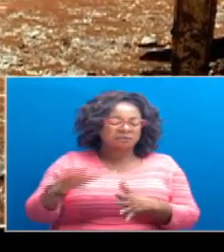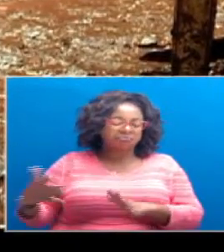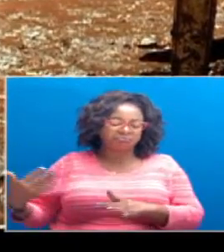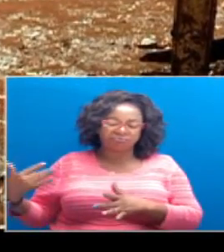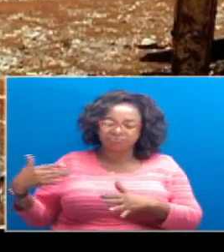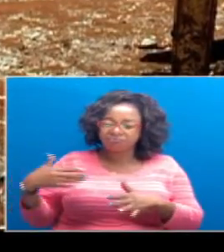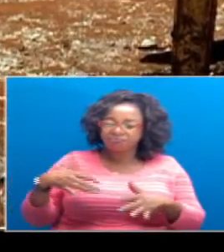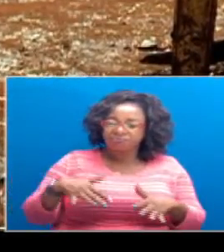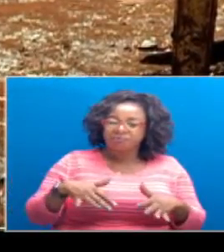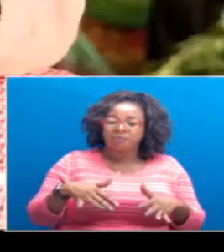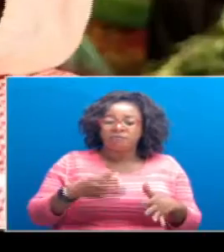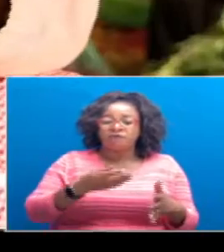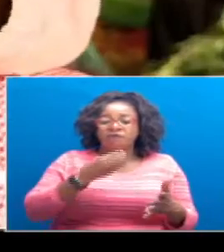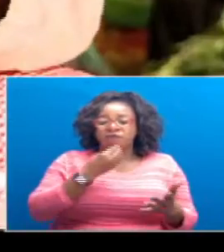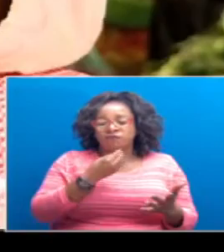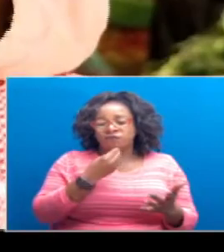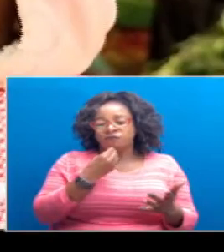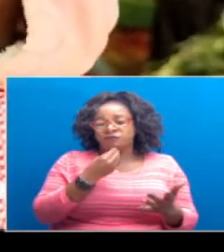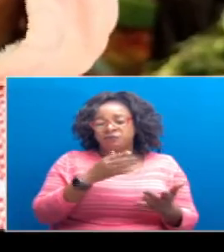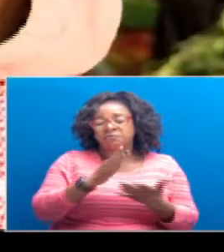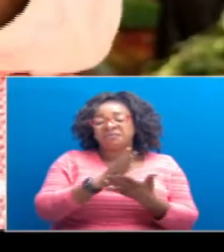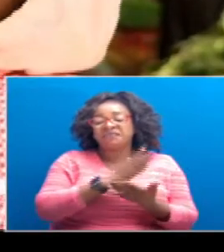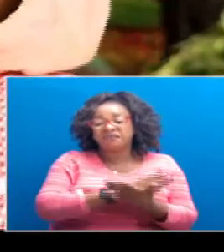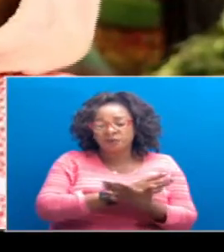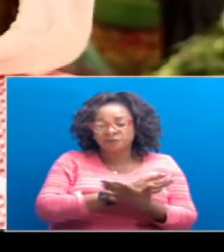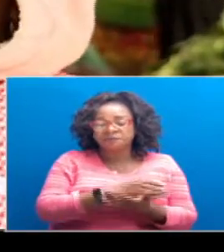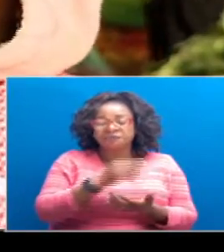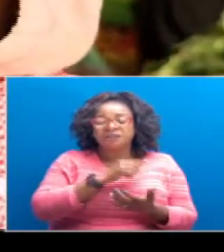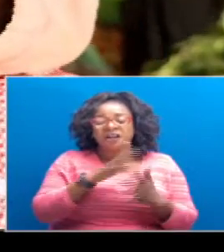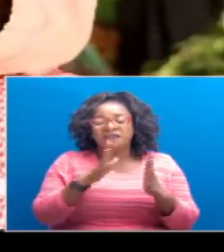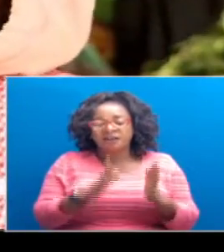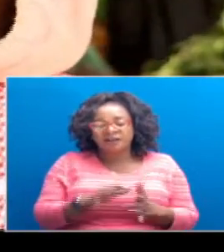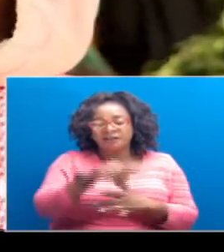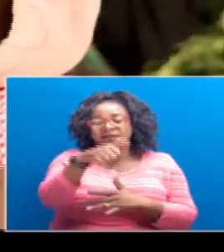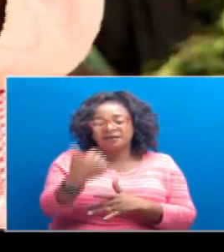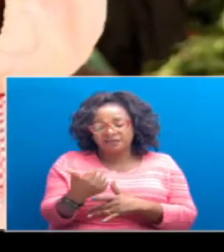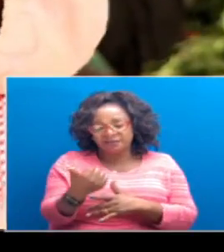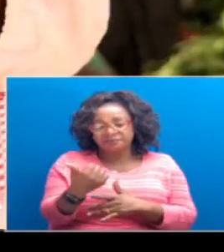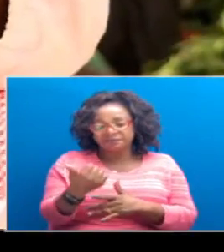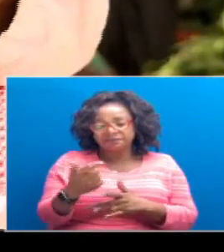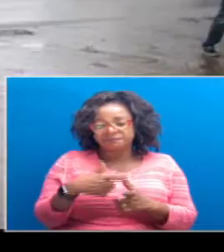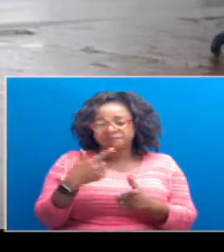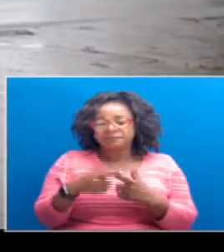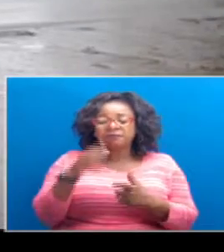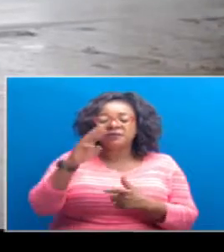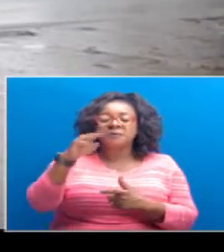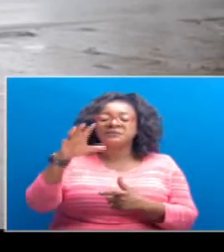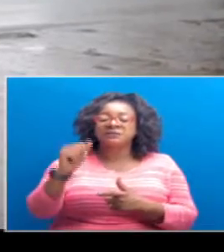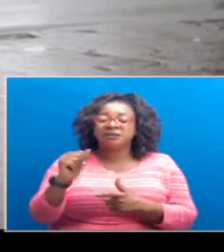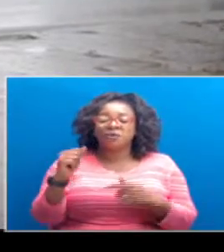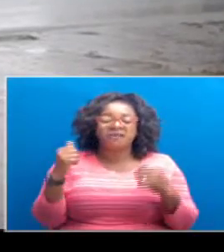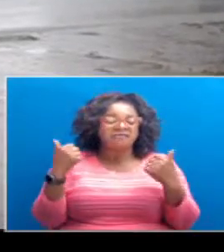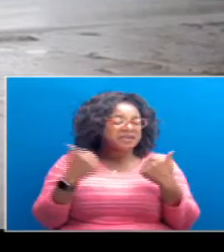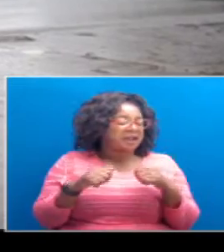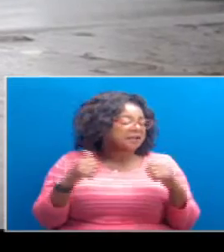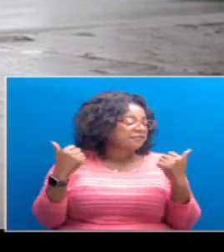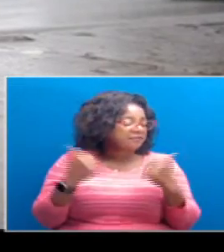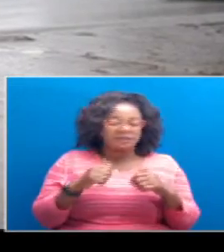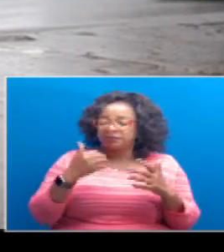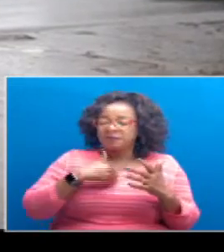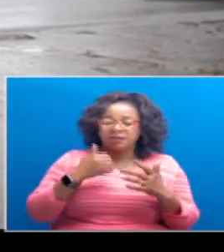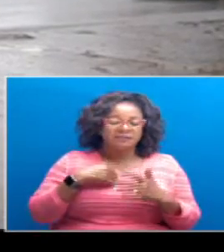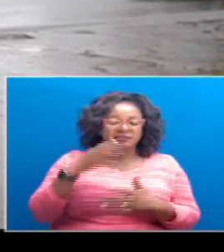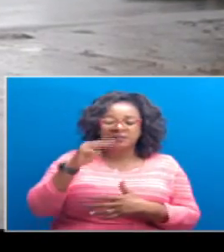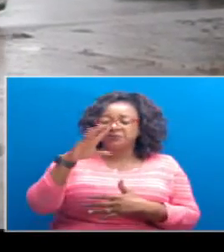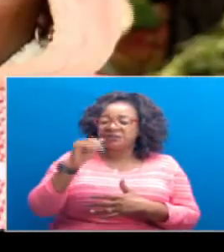kwa hizo chakula. Kabla tufikie gavana na tufikie hao wengine, tunafikia MCA. Hatujawahi Kiambu kuwa na